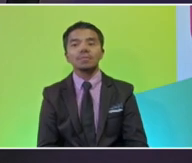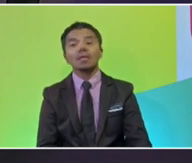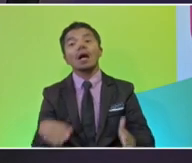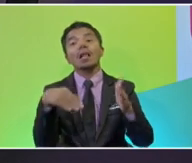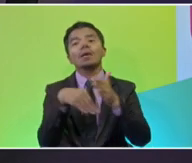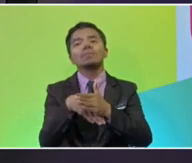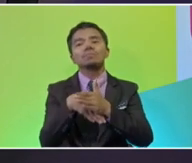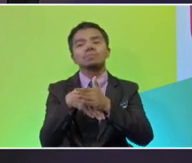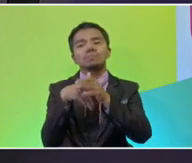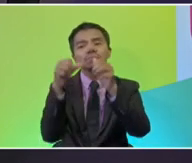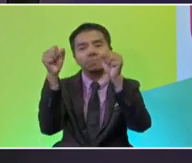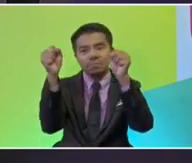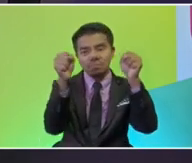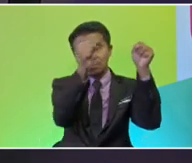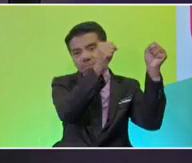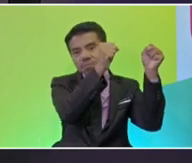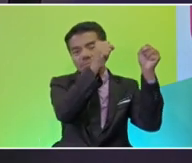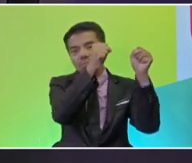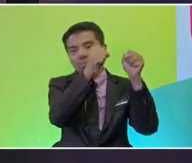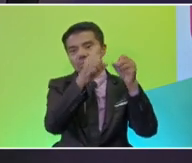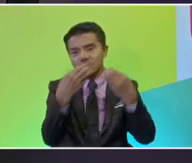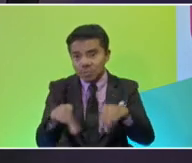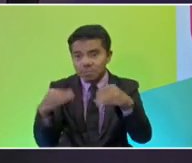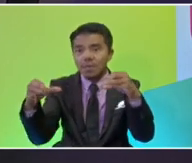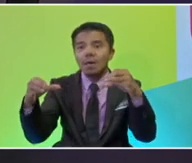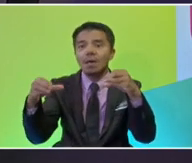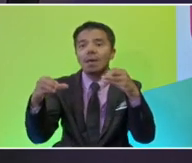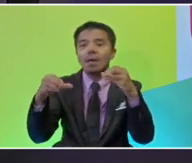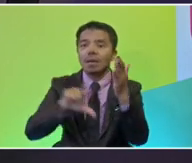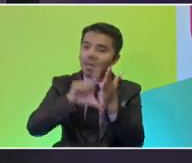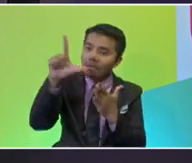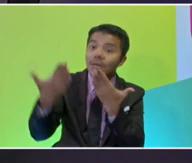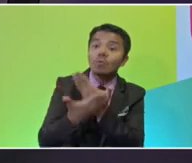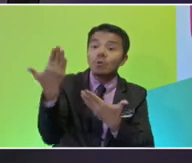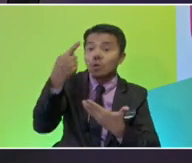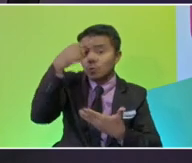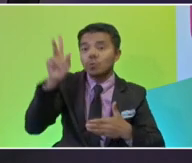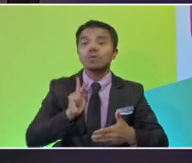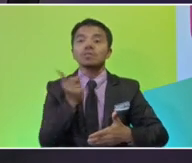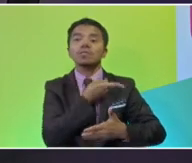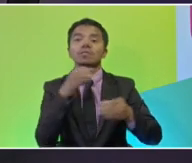lebih cepat dilakukan atau lebih mudah dilakukan kalau lebih mudah